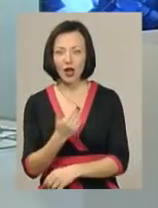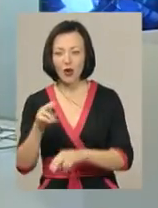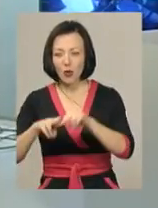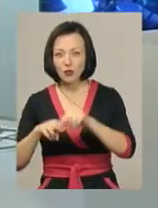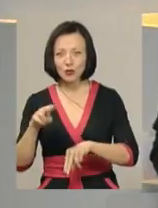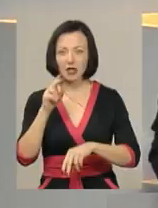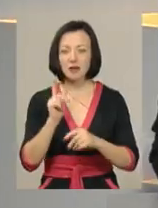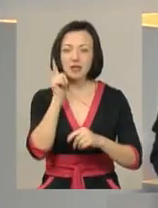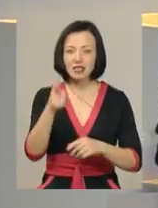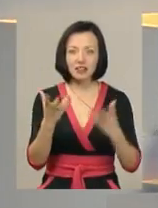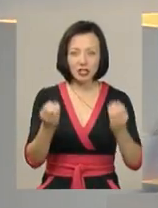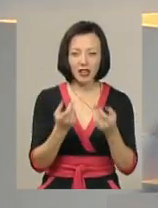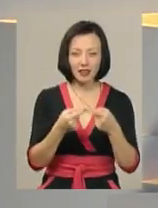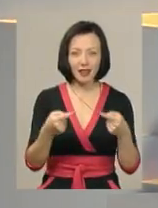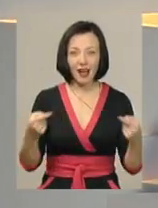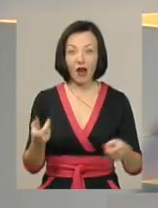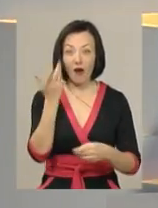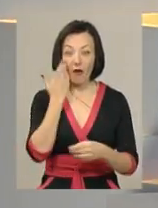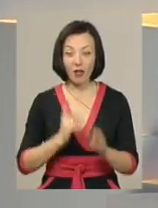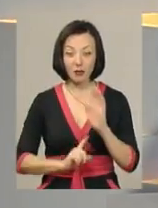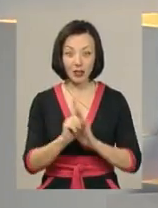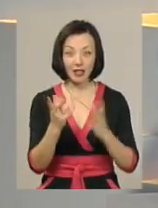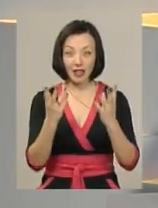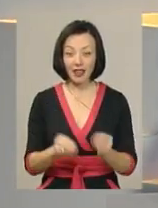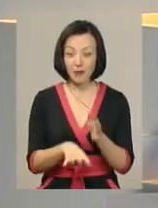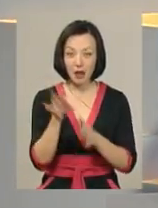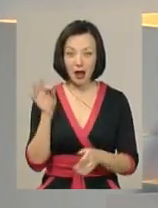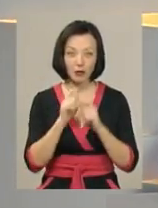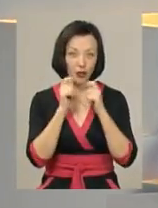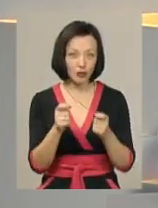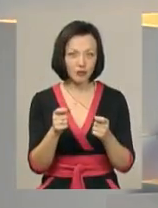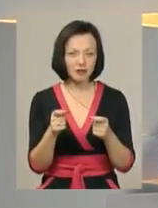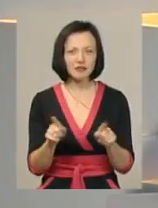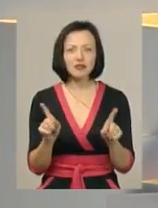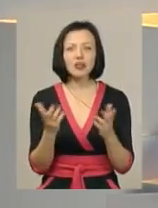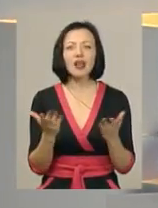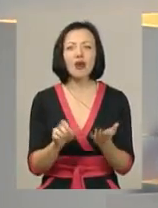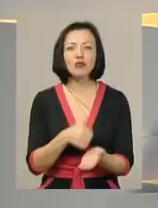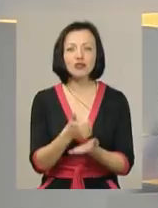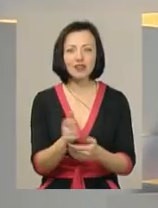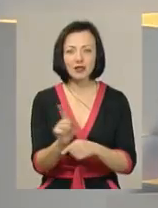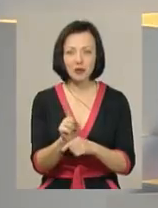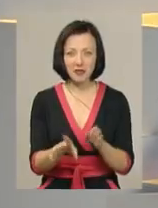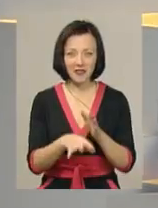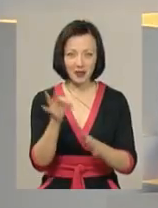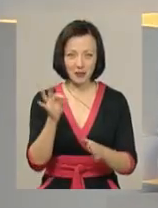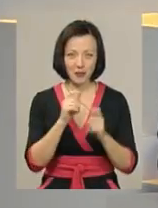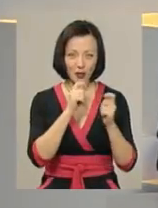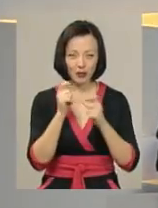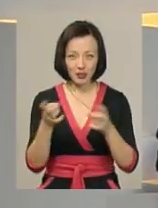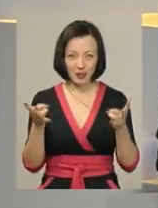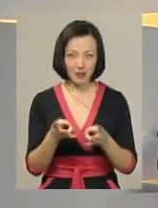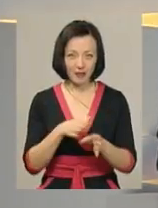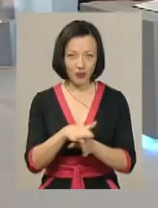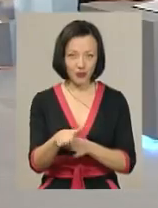конструктор післязавтра шещоці і коли приходить той час вибирати подарунок все ж таки які ну основні критерії принаймні яких потрібно